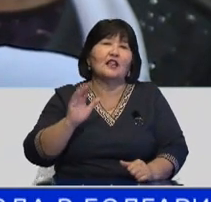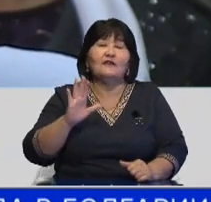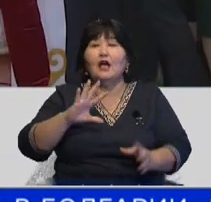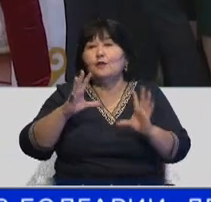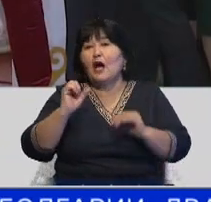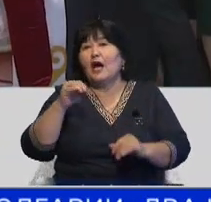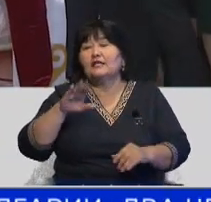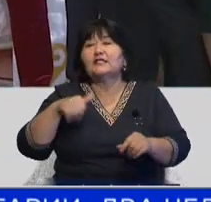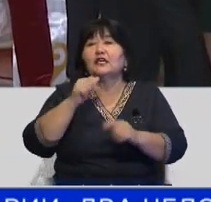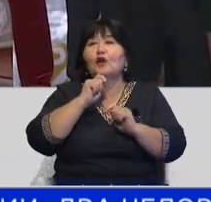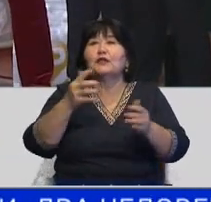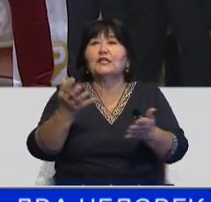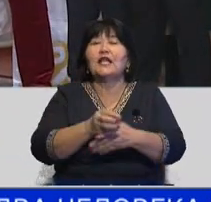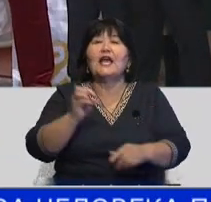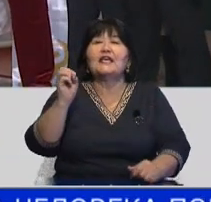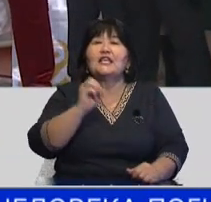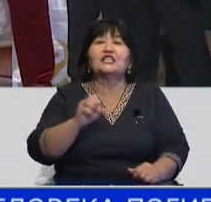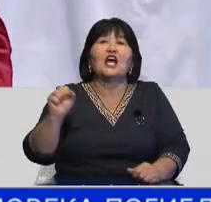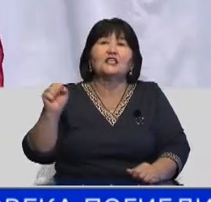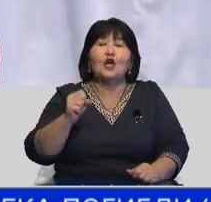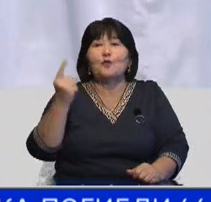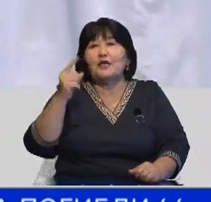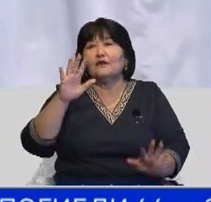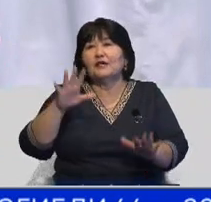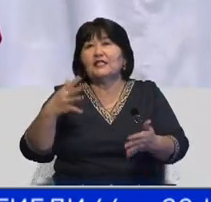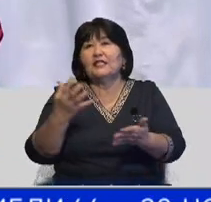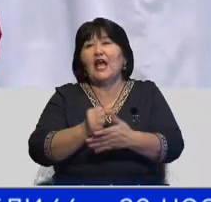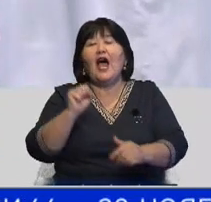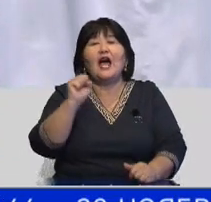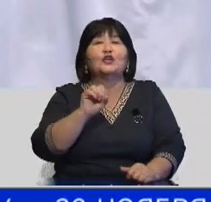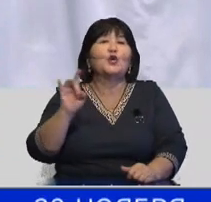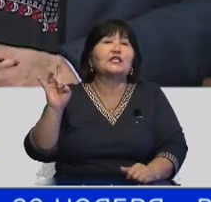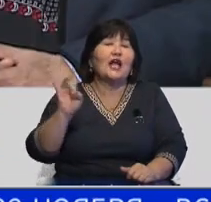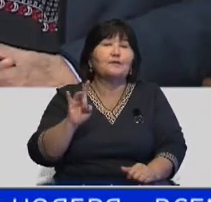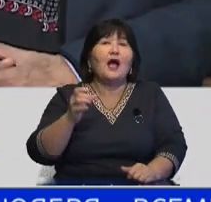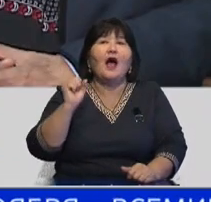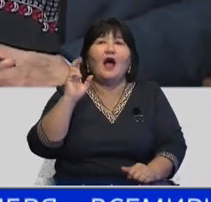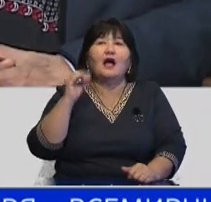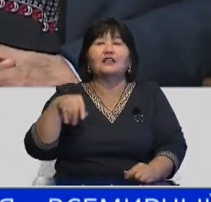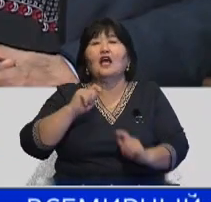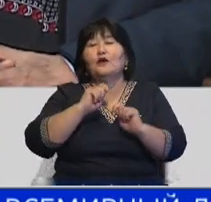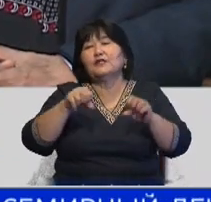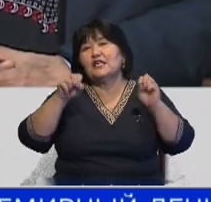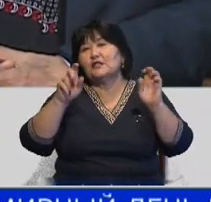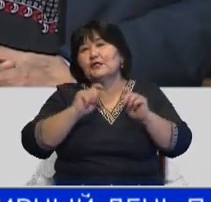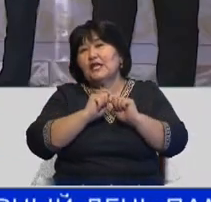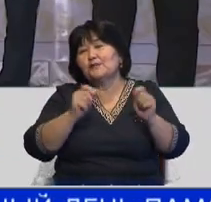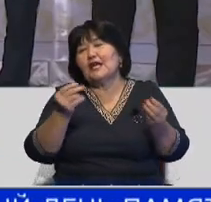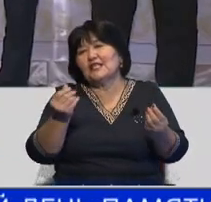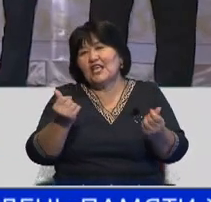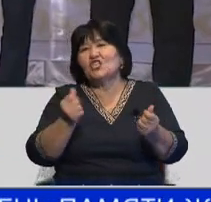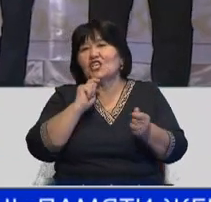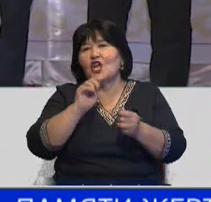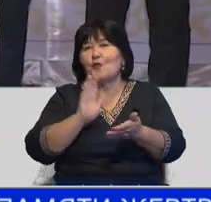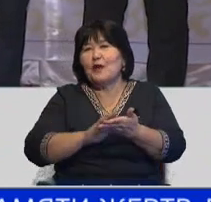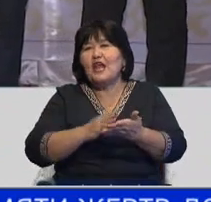итогам Айтыса главный приз завоевал Ержен Исабде. Первое место занял Айдос Рахметов. Акынам были вручены специальные призы и денежные